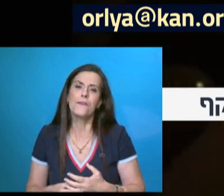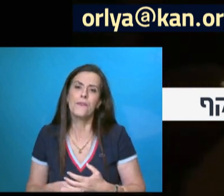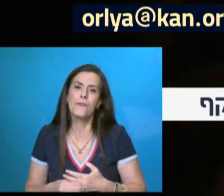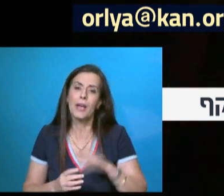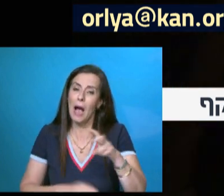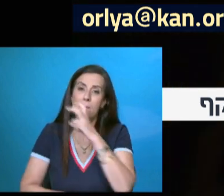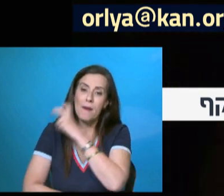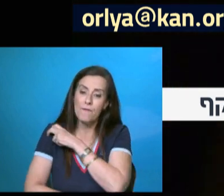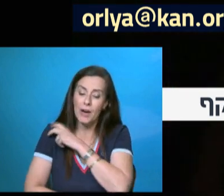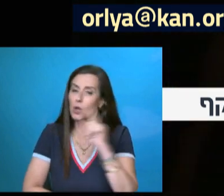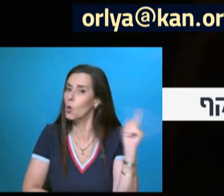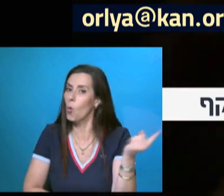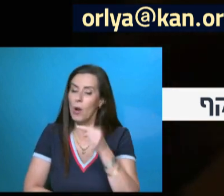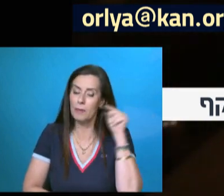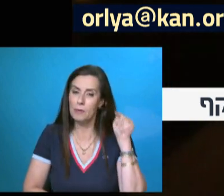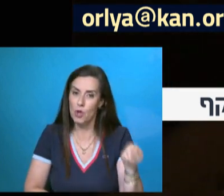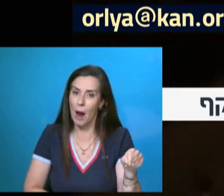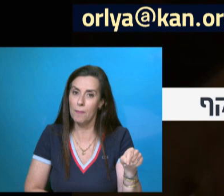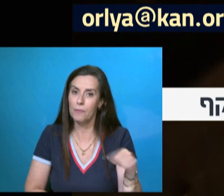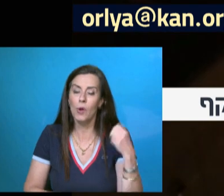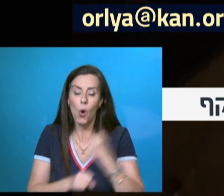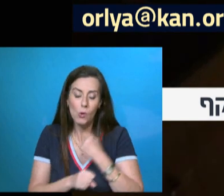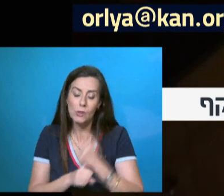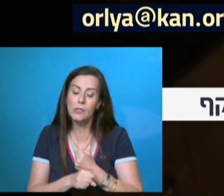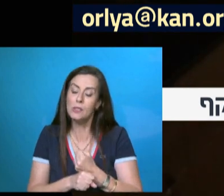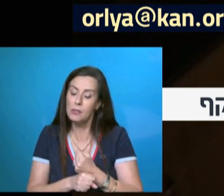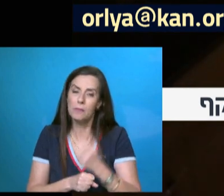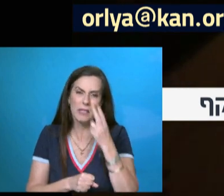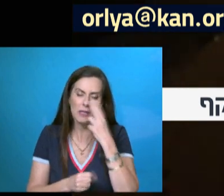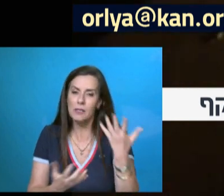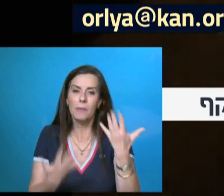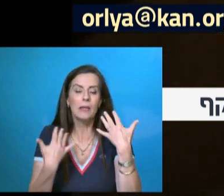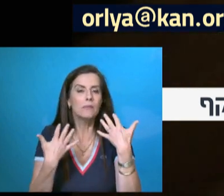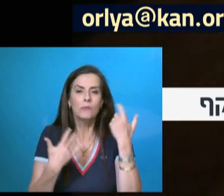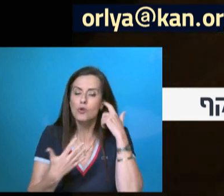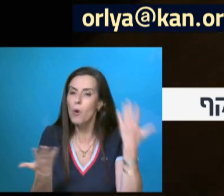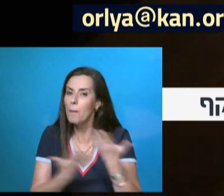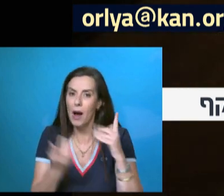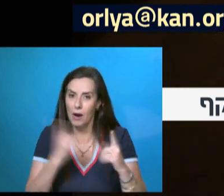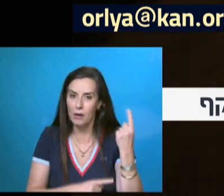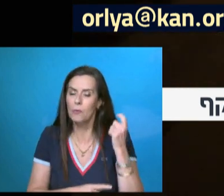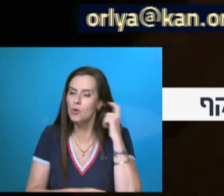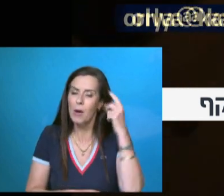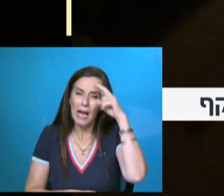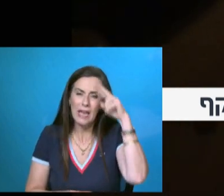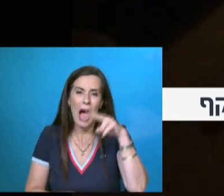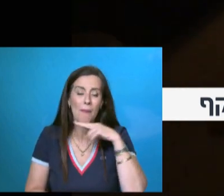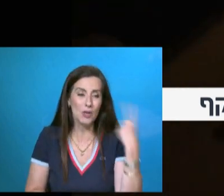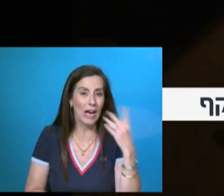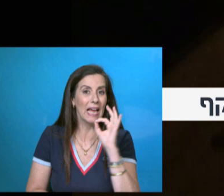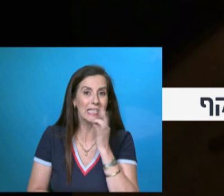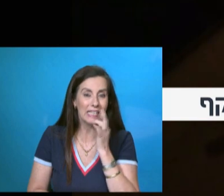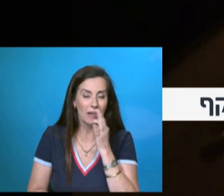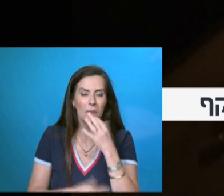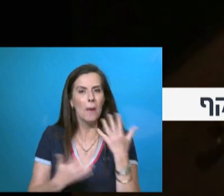כולם נמצאים בזירה, אוספים את הראיות, מנסים לגבות עדויות. בואי נשמע את אביו של אחד הנערים מספר